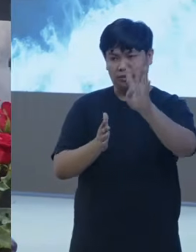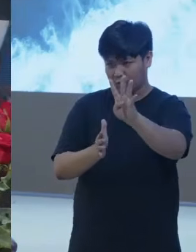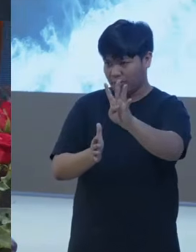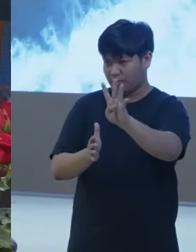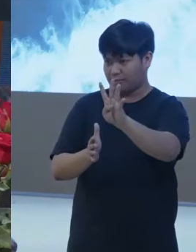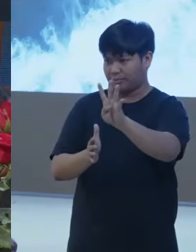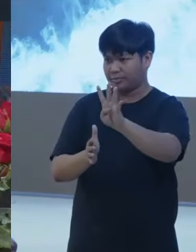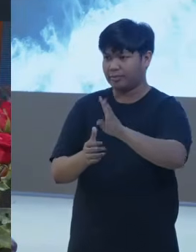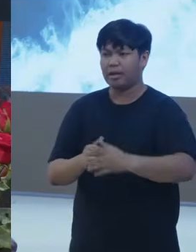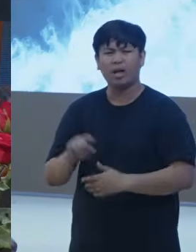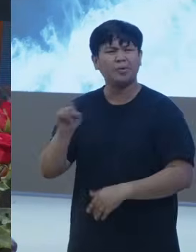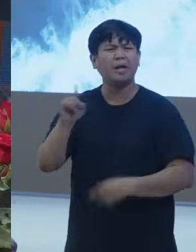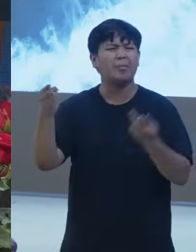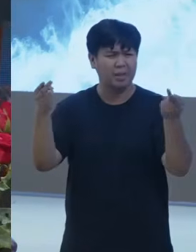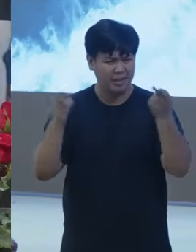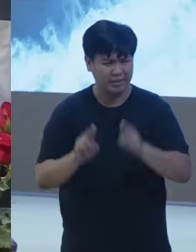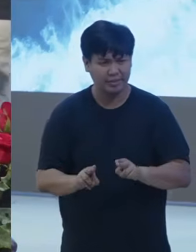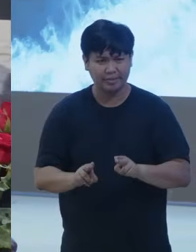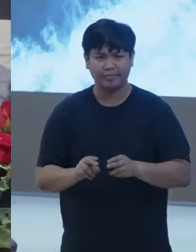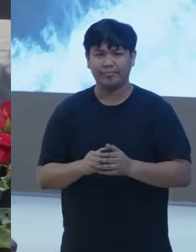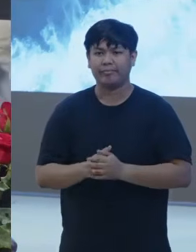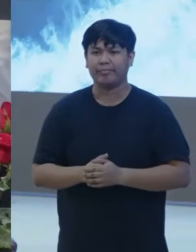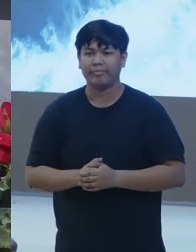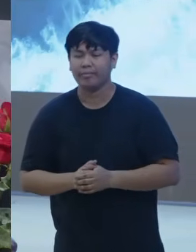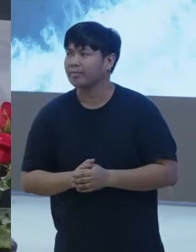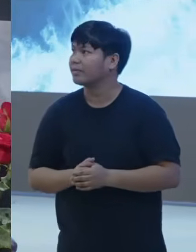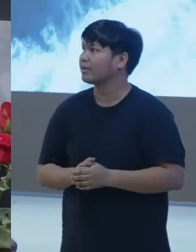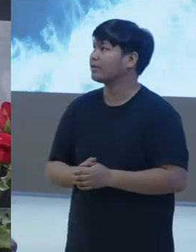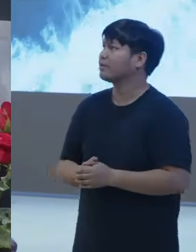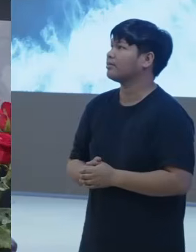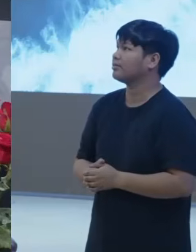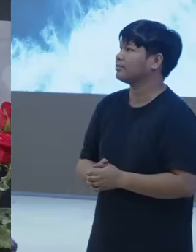6. Ito yung